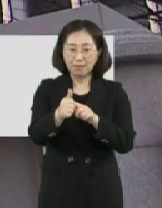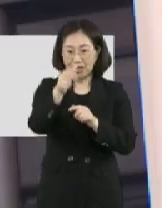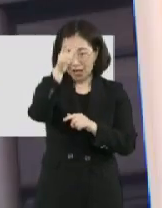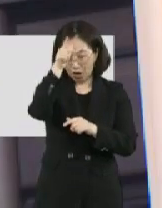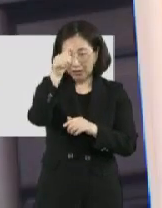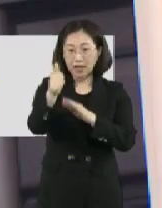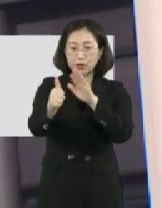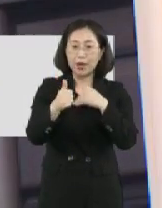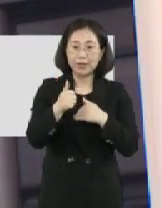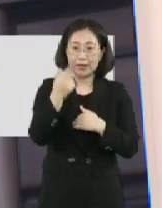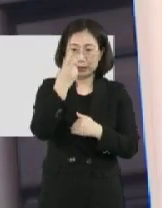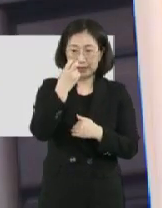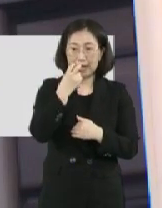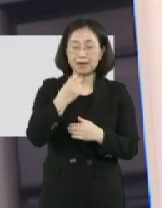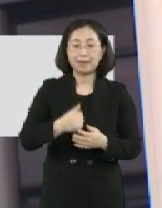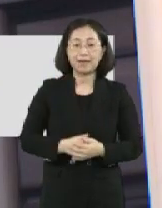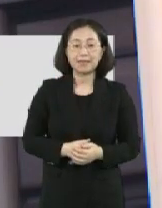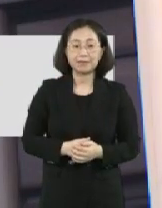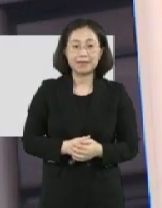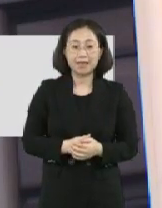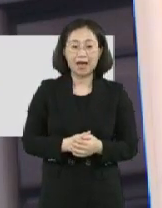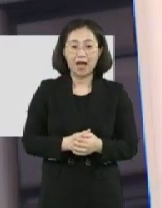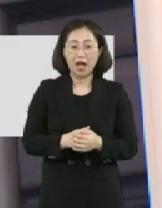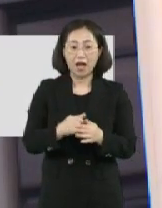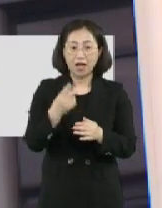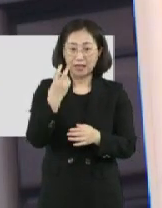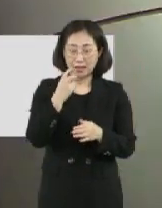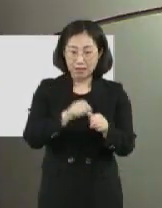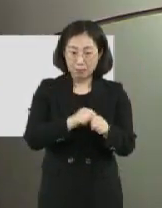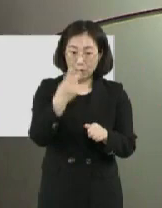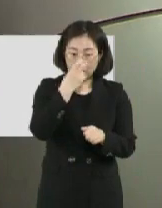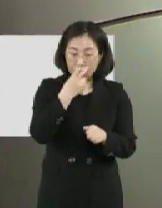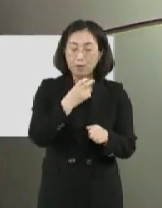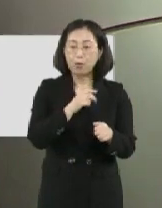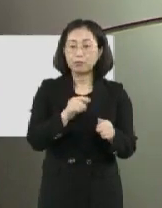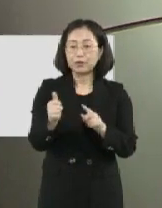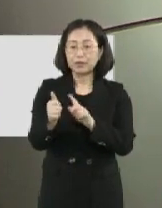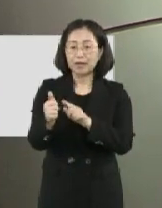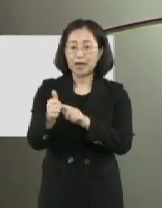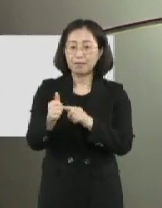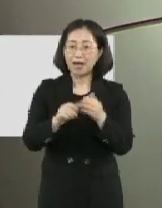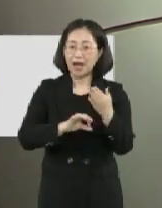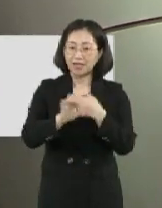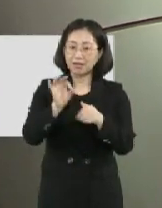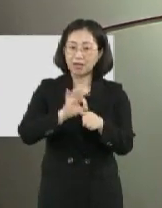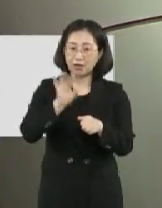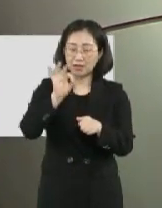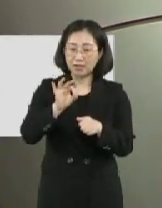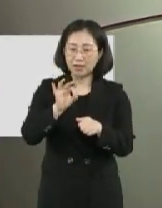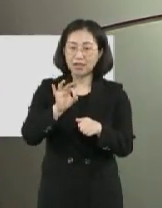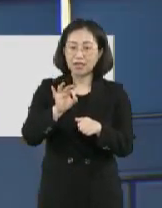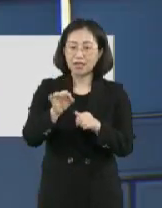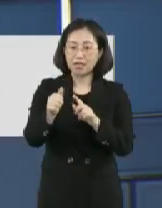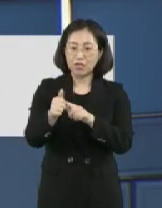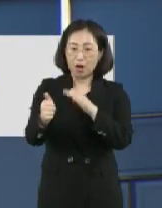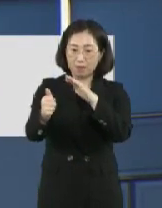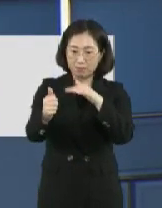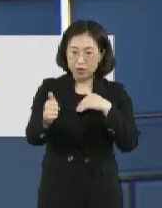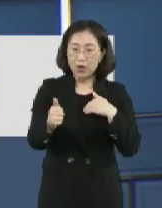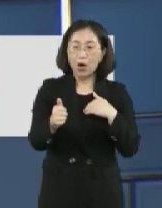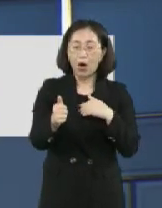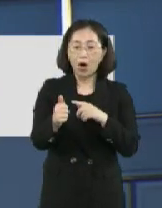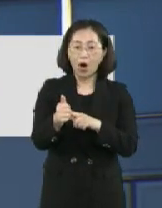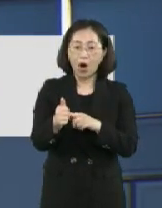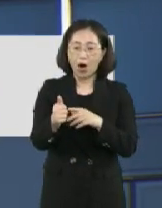조사를 받았습니다. 경찰청 부동산투기특별수사본부는 A씨가 오전 10시 경찰청 중대범죄수사과에